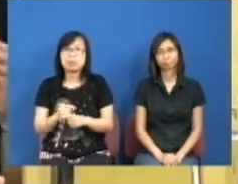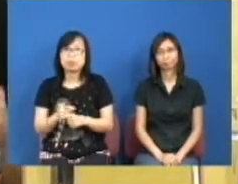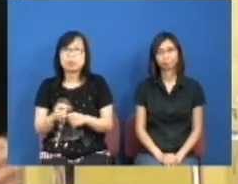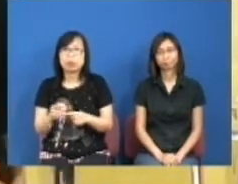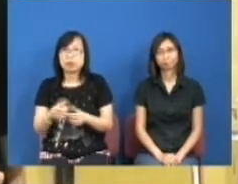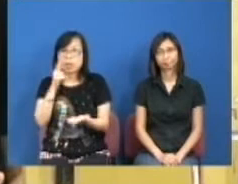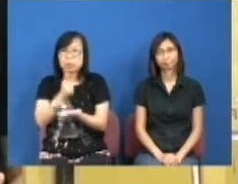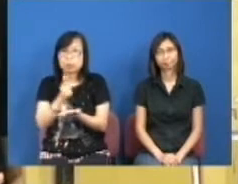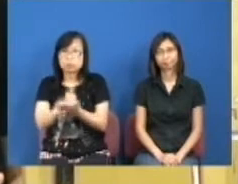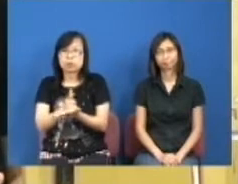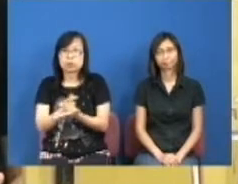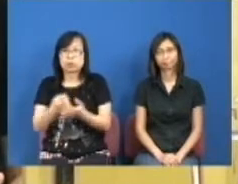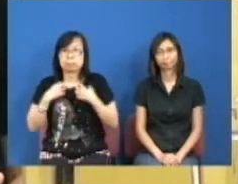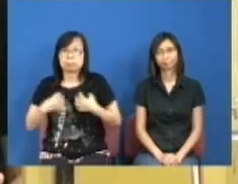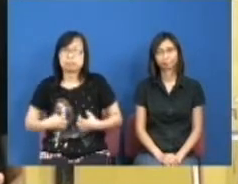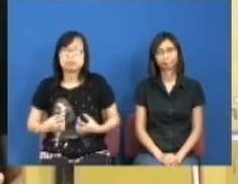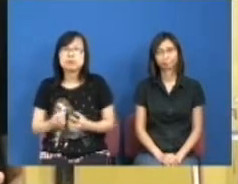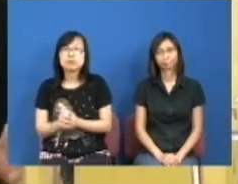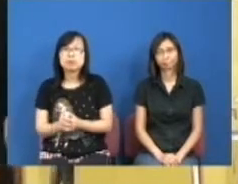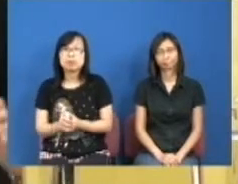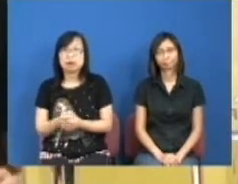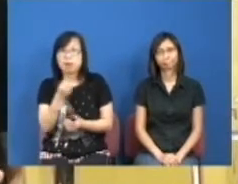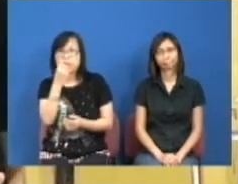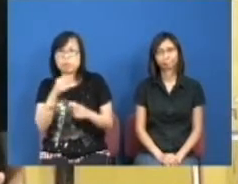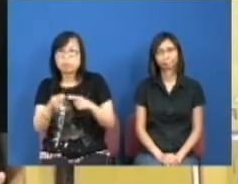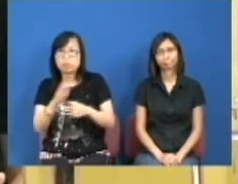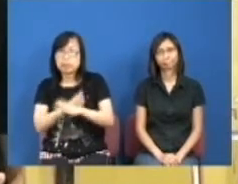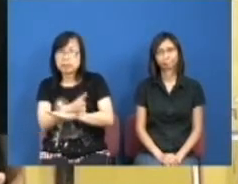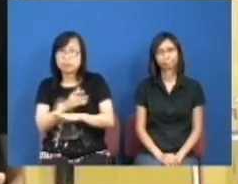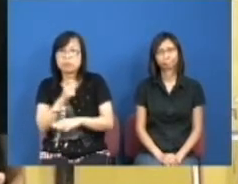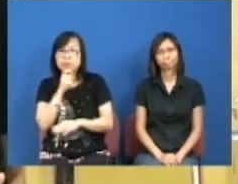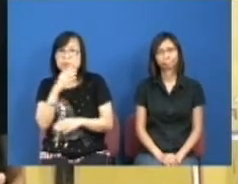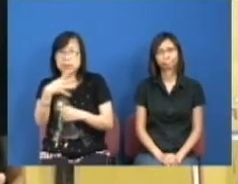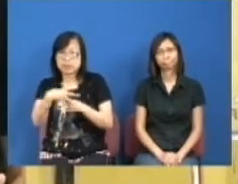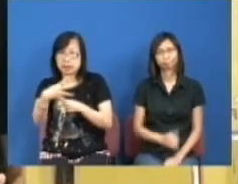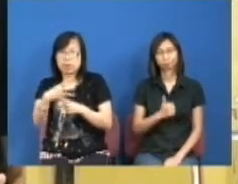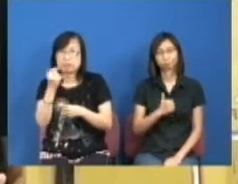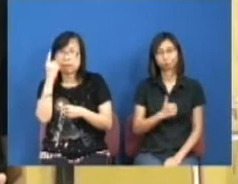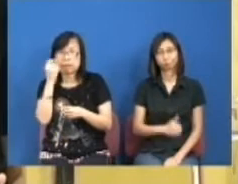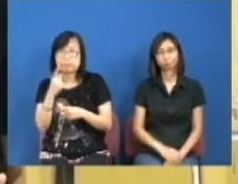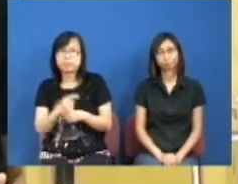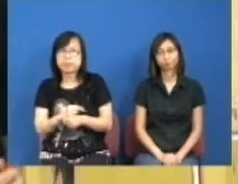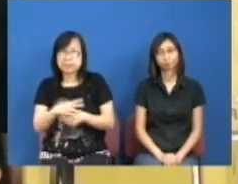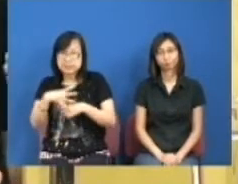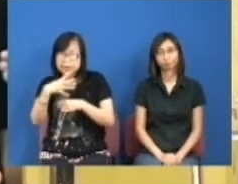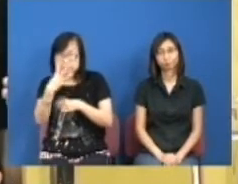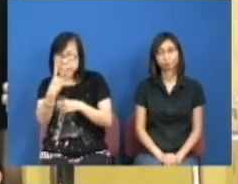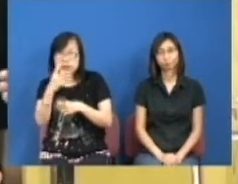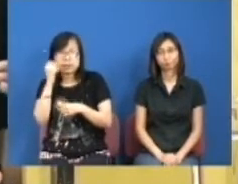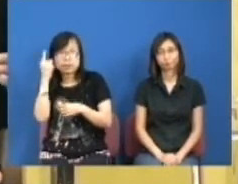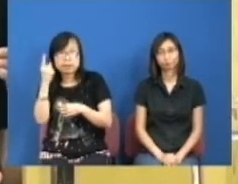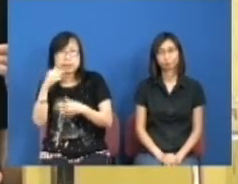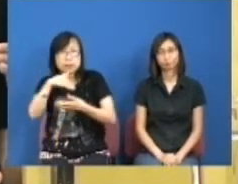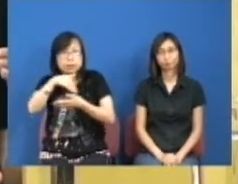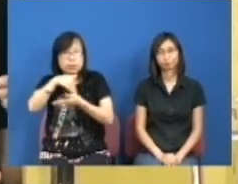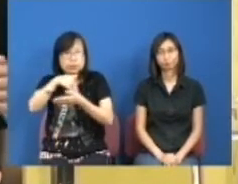很重要的一個身份的界定來的。那我們說香港公民社會可以有這四個特色。咁呢四個特色咧，佢各自